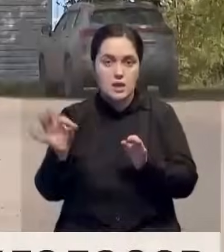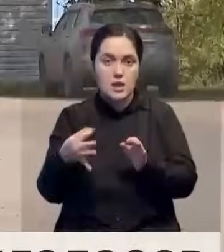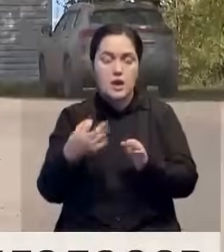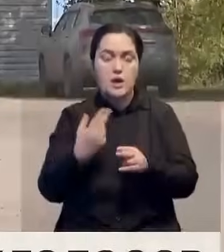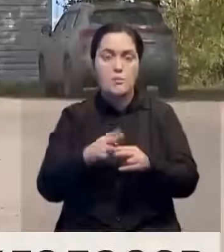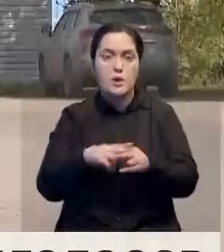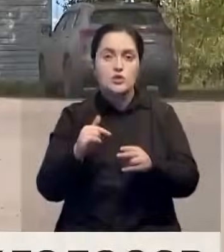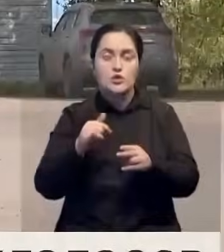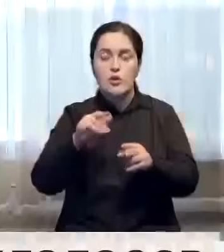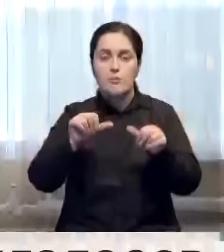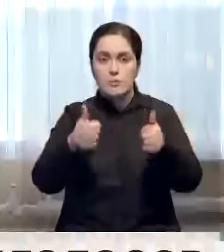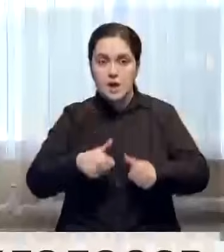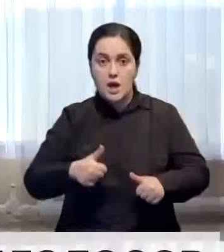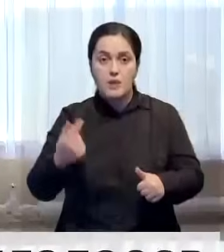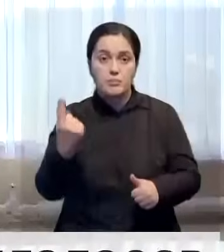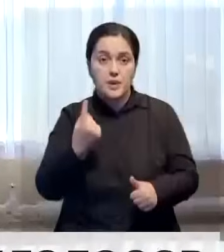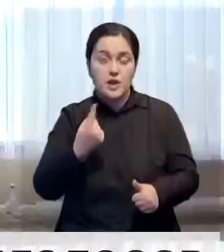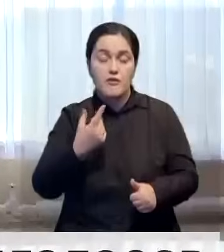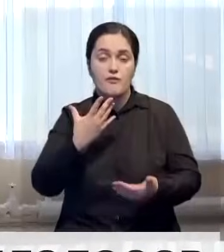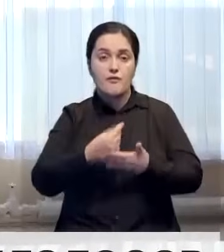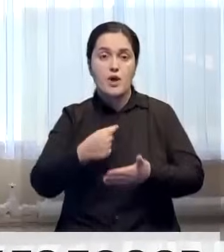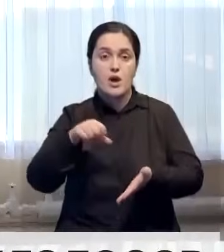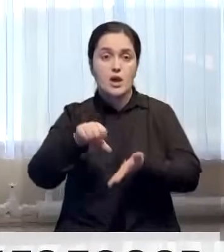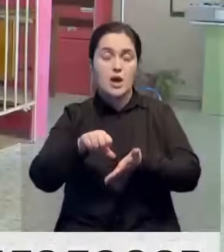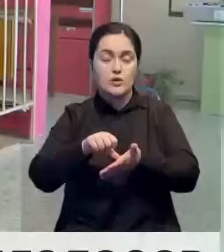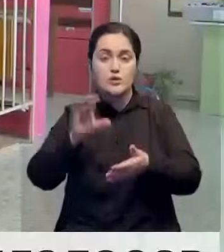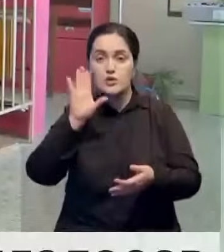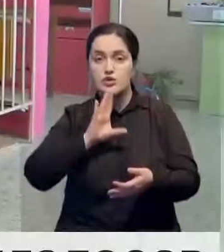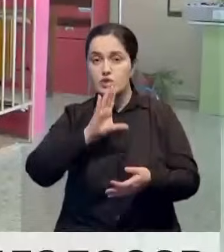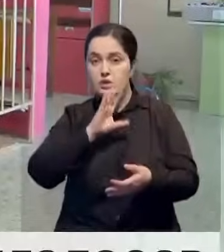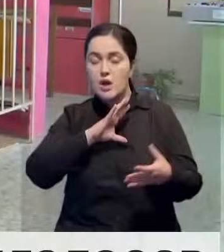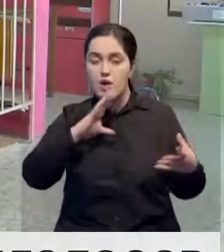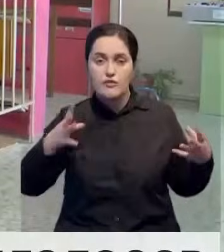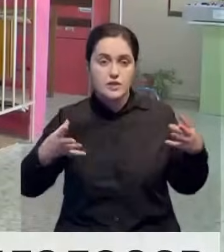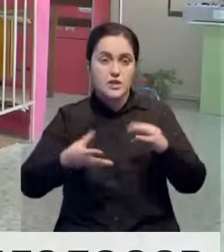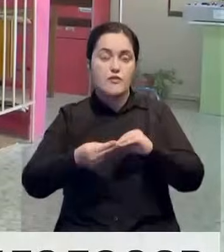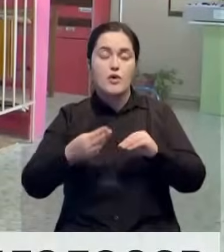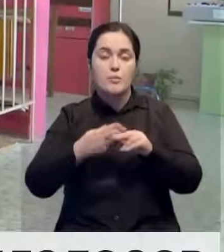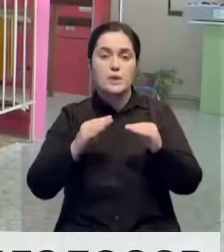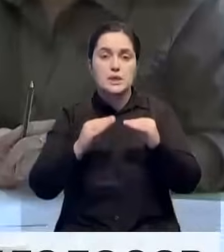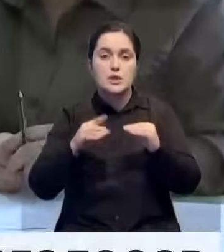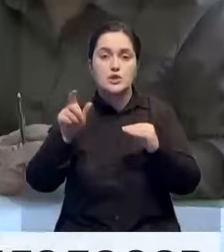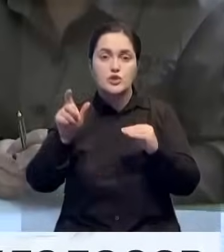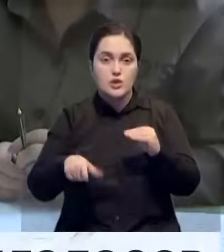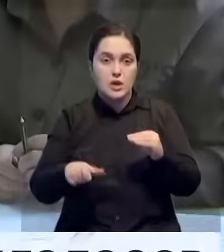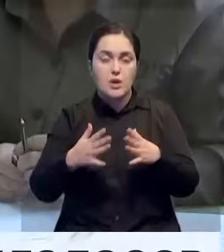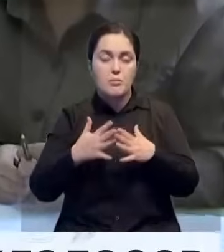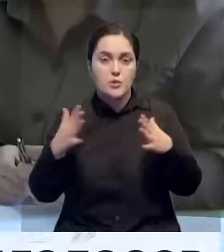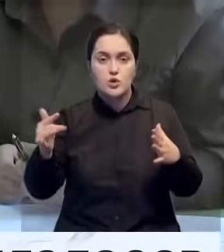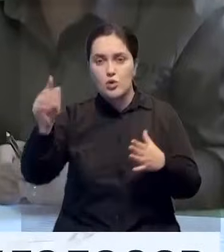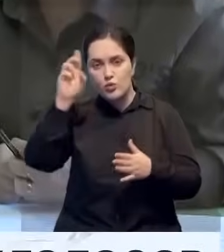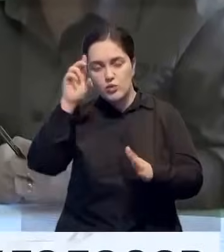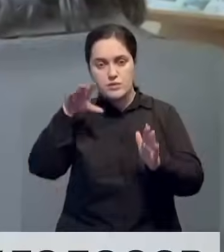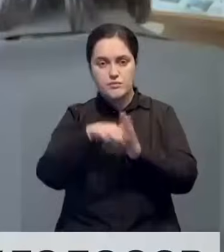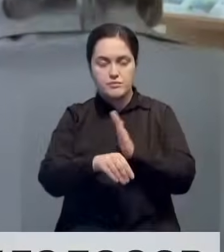на этапе регистрации первой свою кандидатуру выдвинула женщина. Всего в списках кандидатов их 10 человек, большинство из них